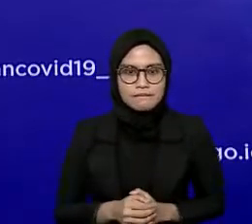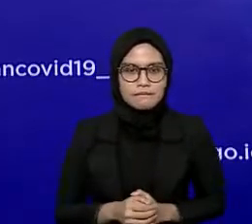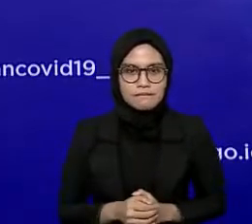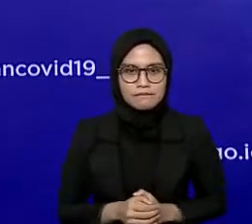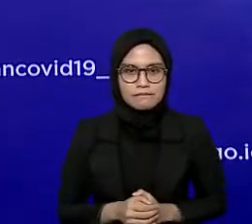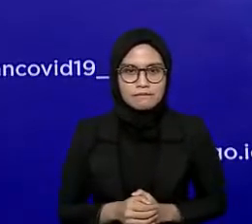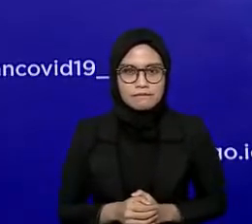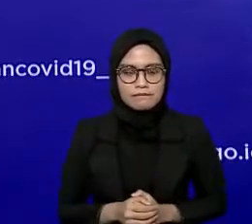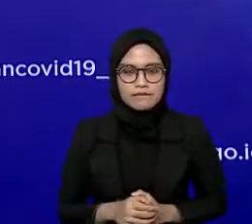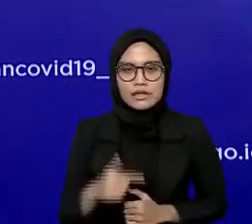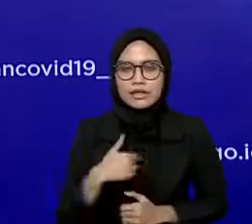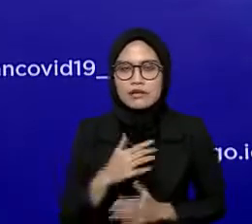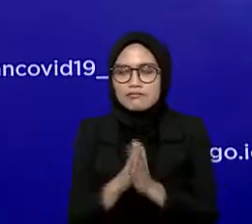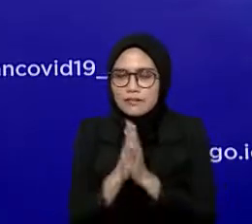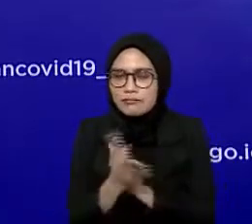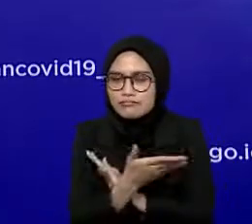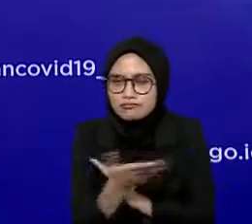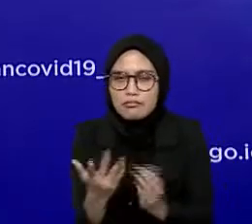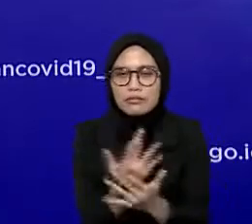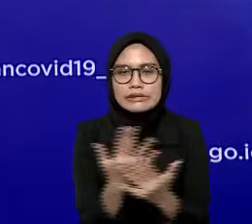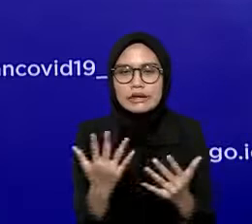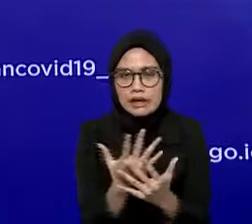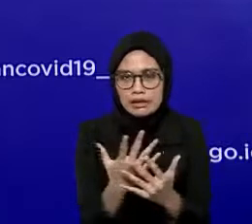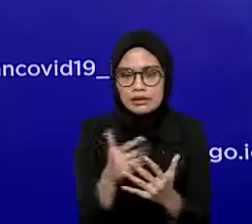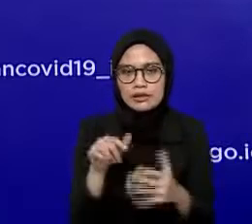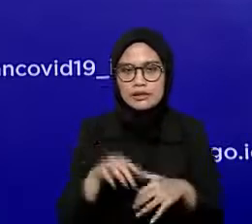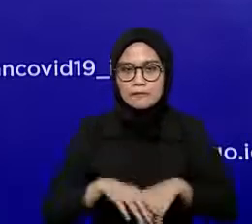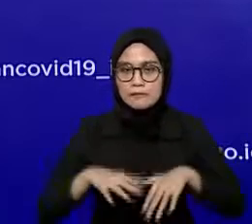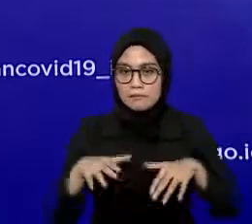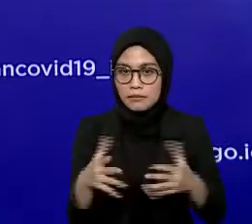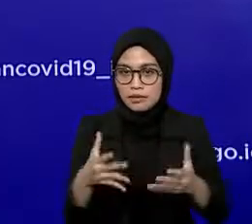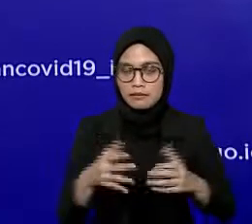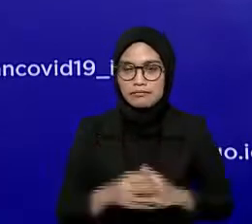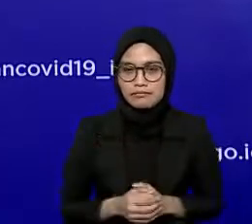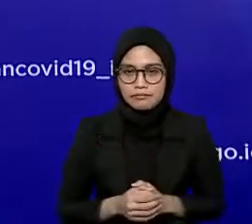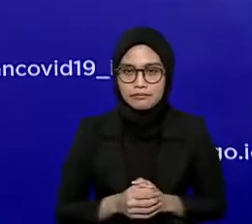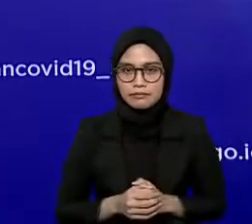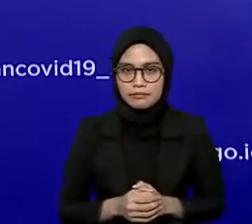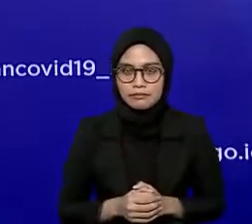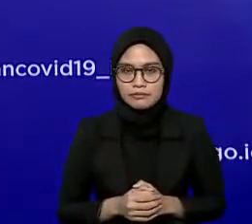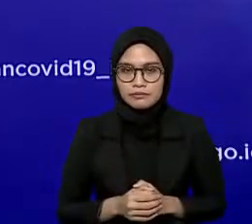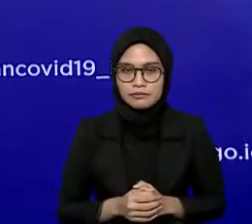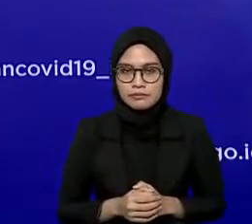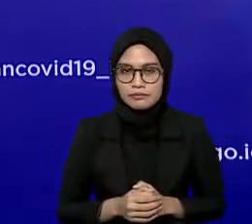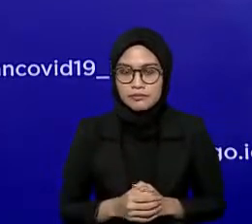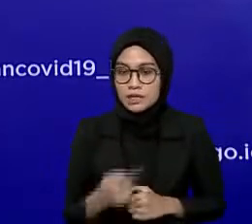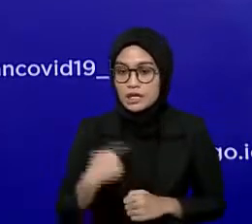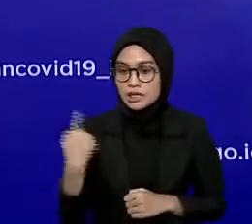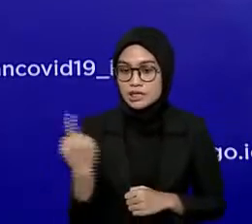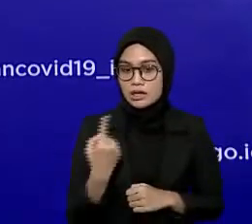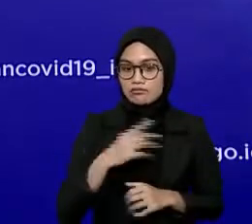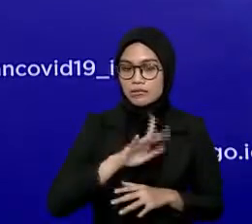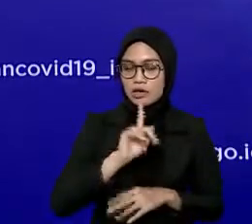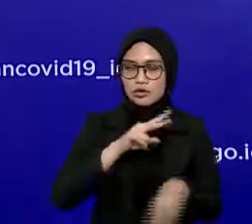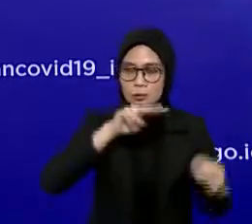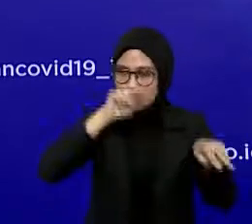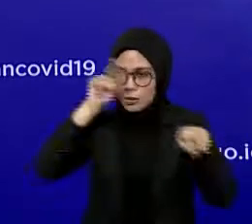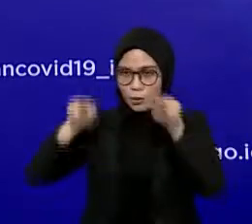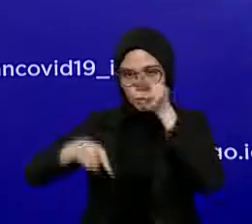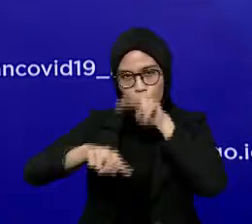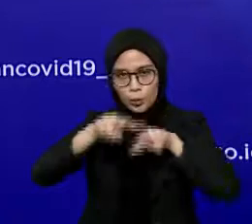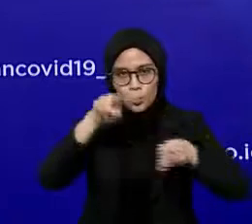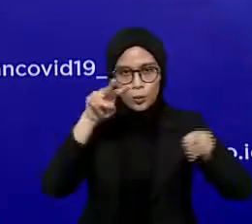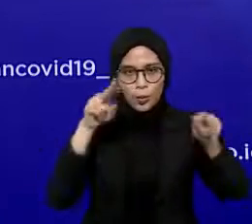saya minta demi keselamatan masyarakat luas, agar setiap dari kita memantau situasi terkini